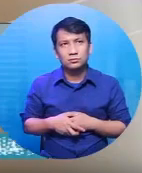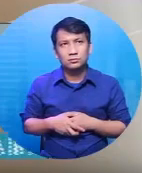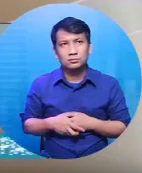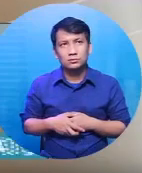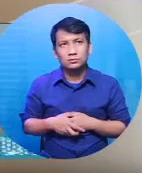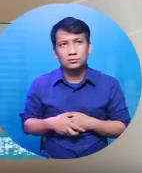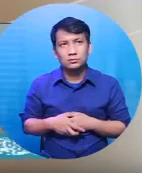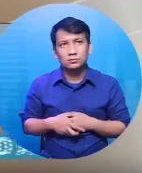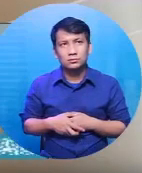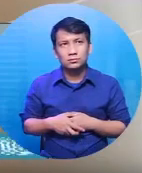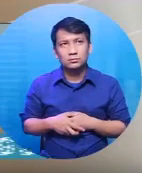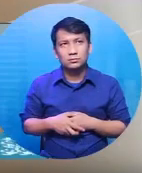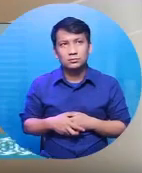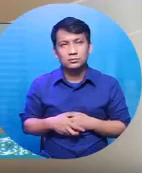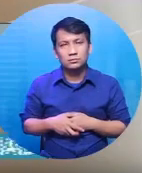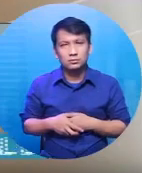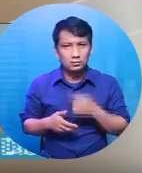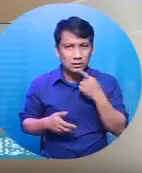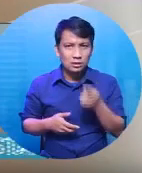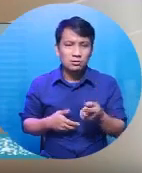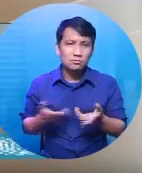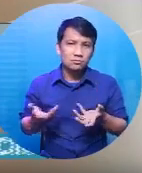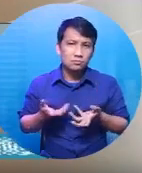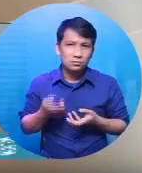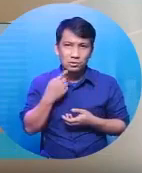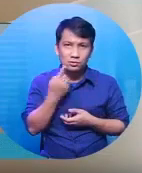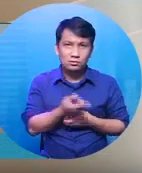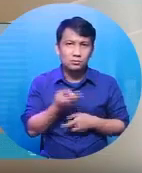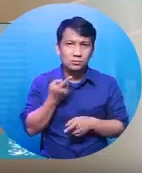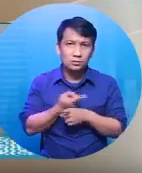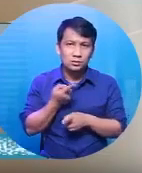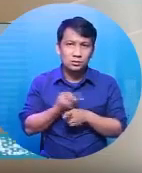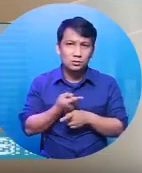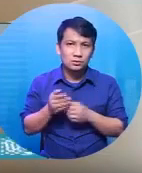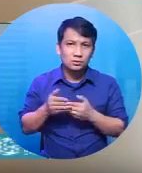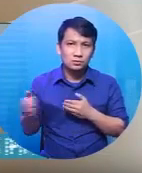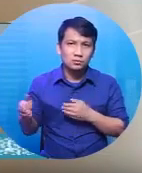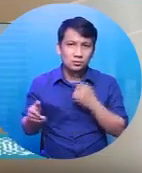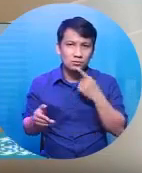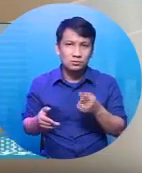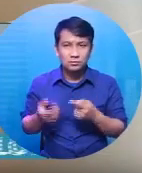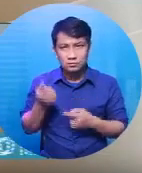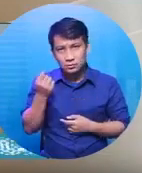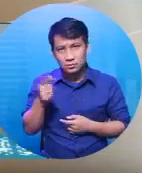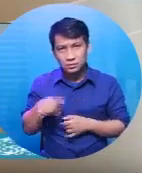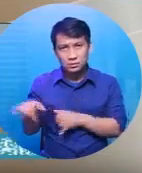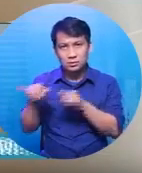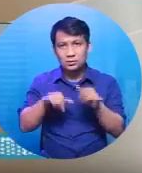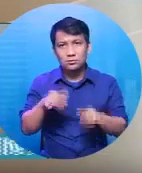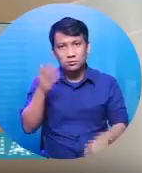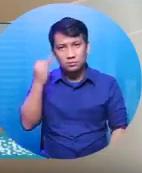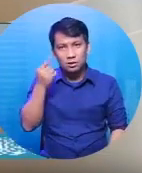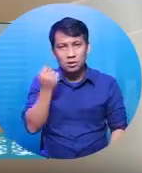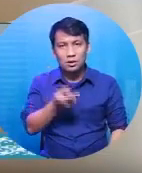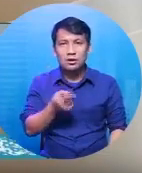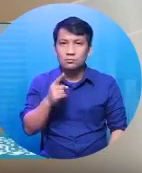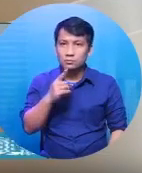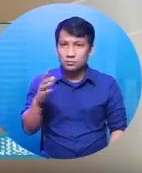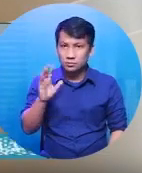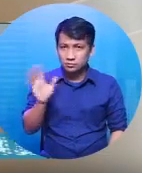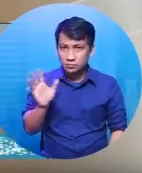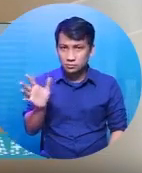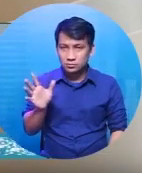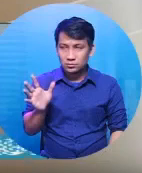know. Hindi ko na nakip track yan. But anyway, Nay, baka pwedeng mag-understanding din po kayo, Nay, sa kanyang kalagayan. Yung $150